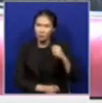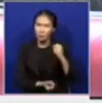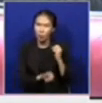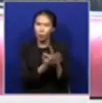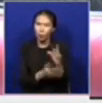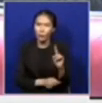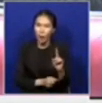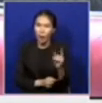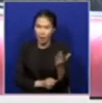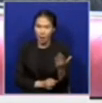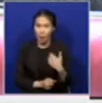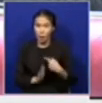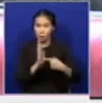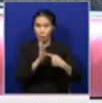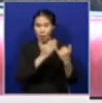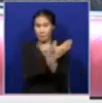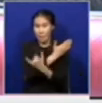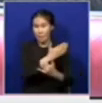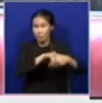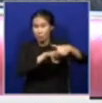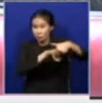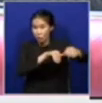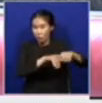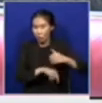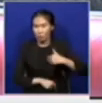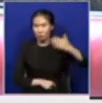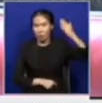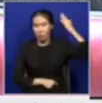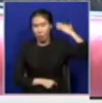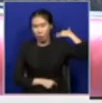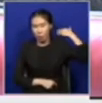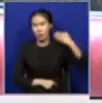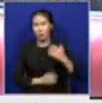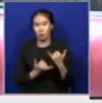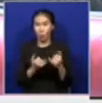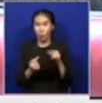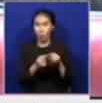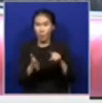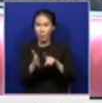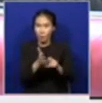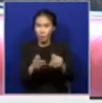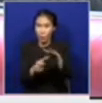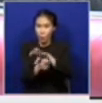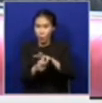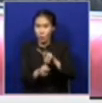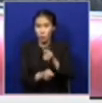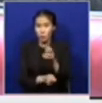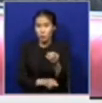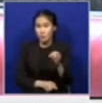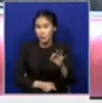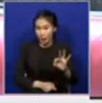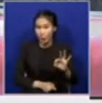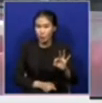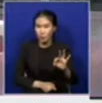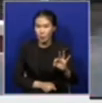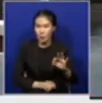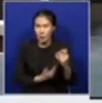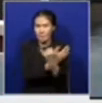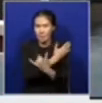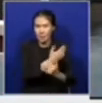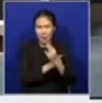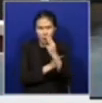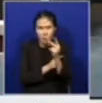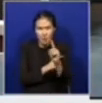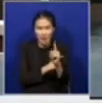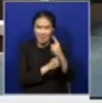ขในต่างประเทศช่วงที่ผ่านมาโควิด-19ต่างประเทศเห็นว่าประเทศไท